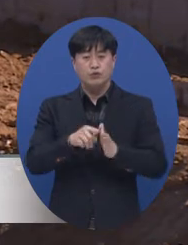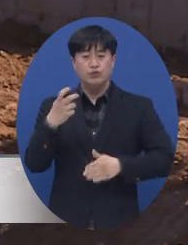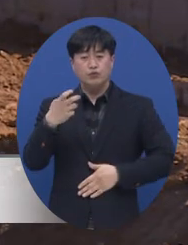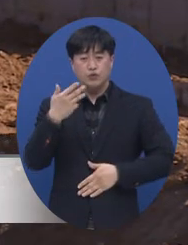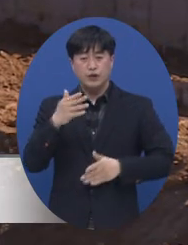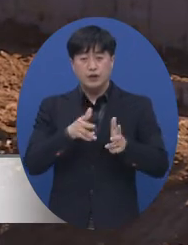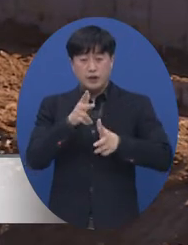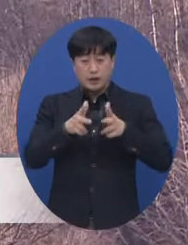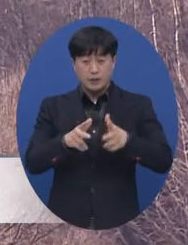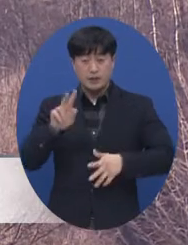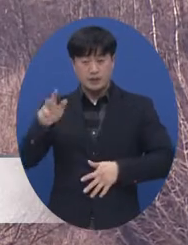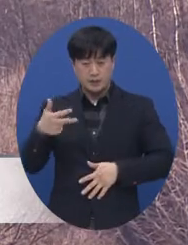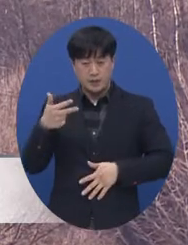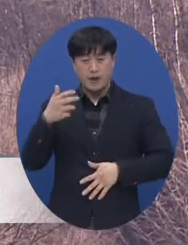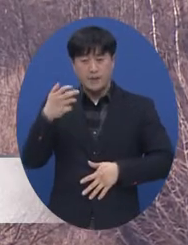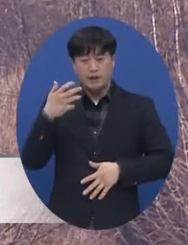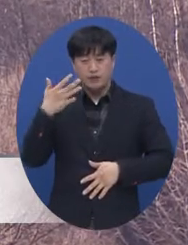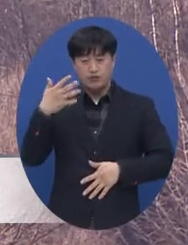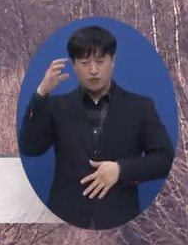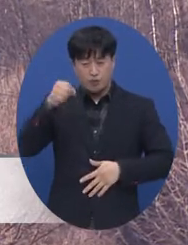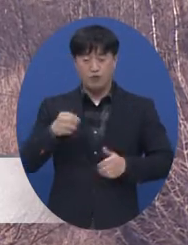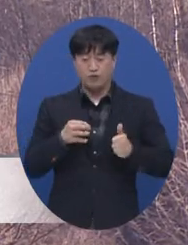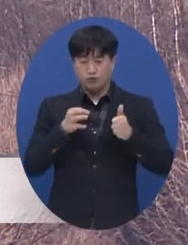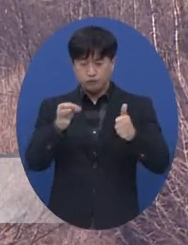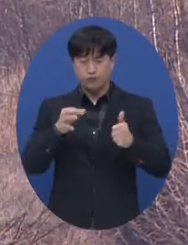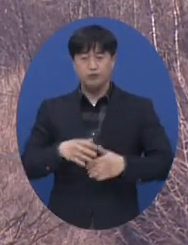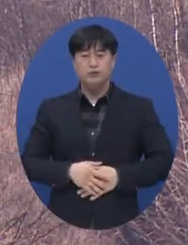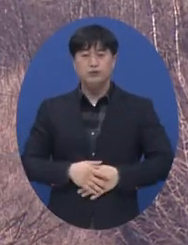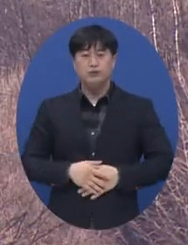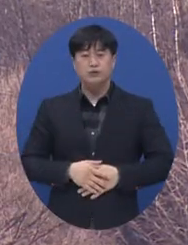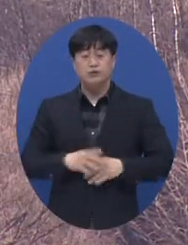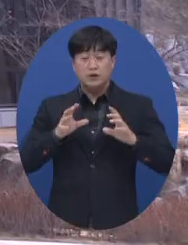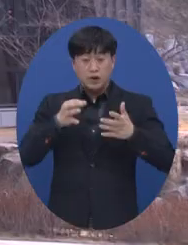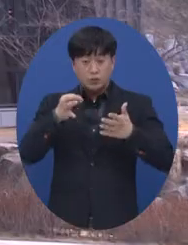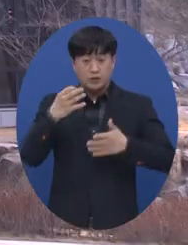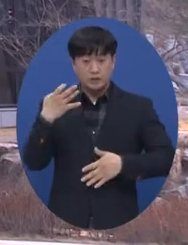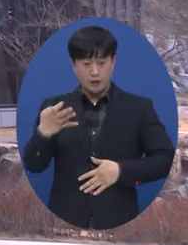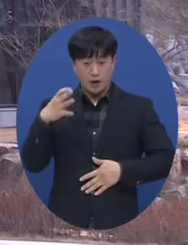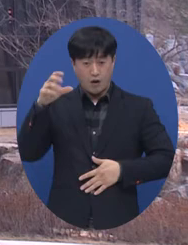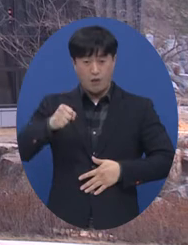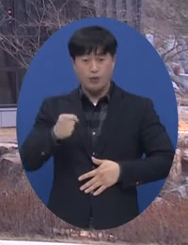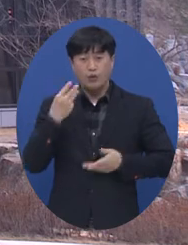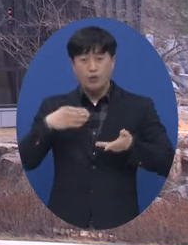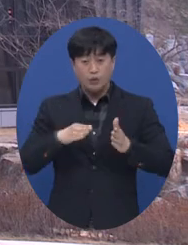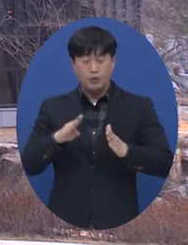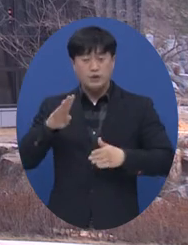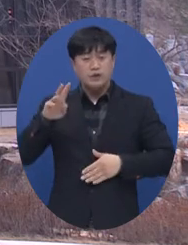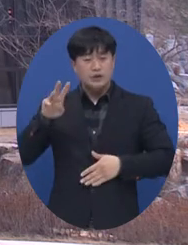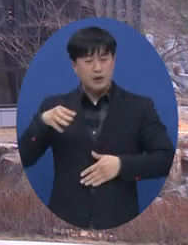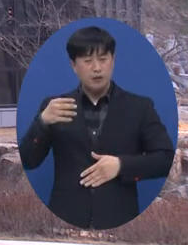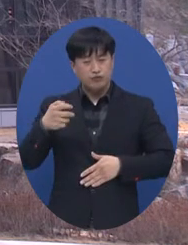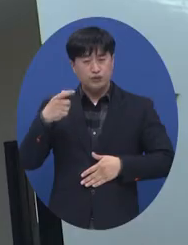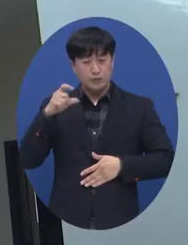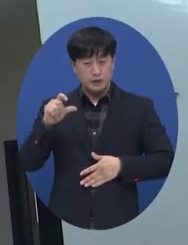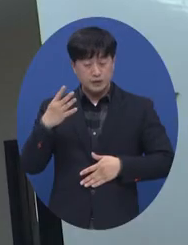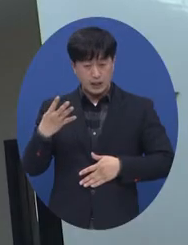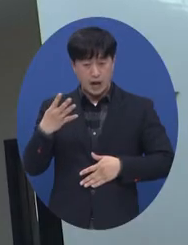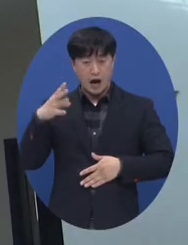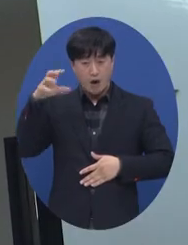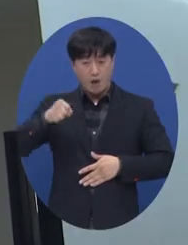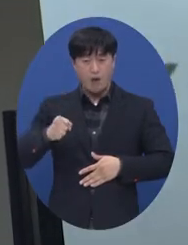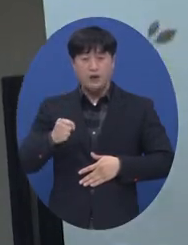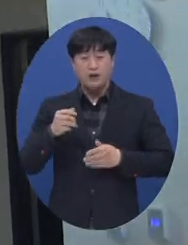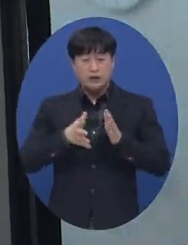위한 28개 사업의 789 억원이 들어갑니다 국비 14억 원 도비 464 억원